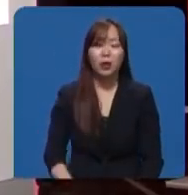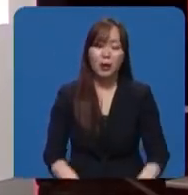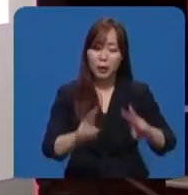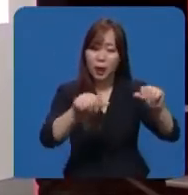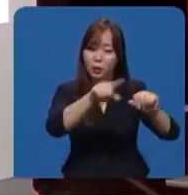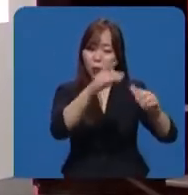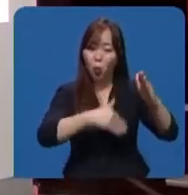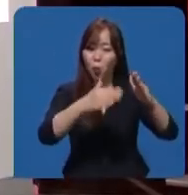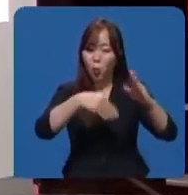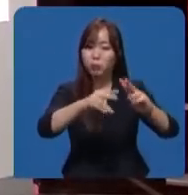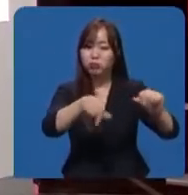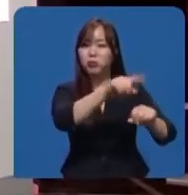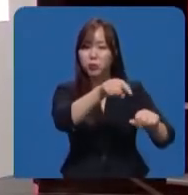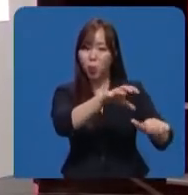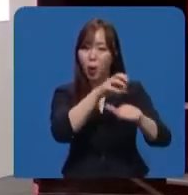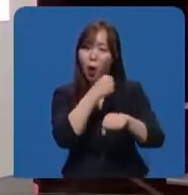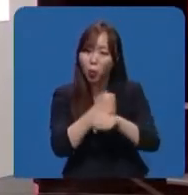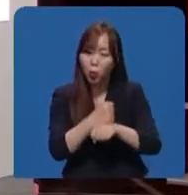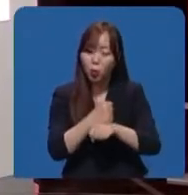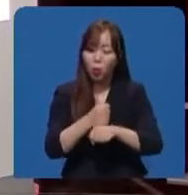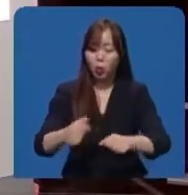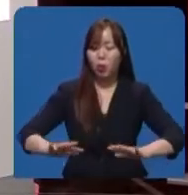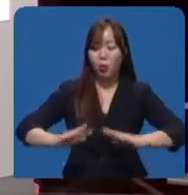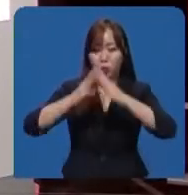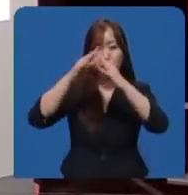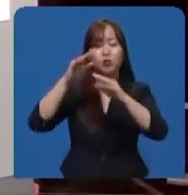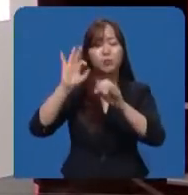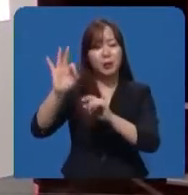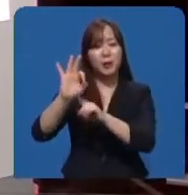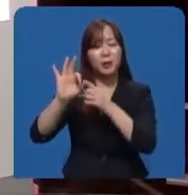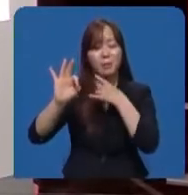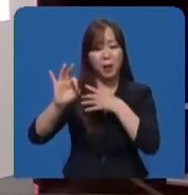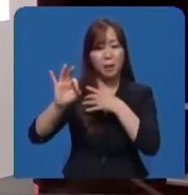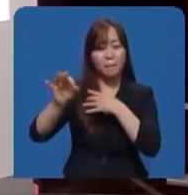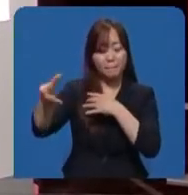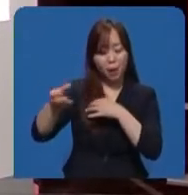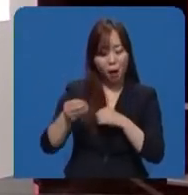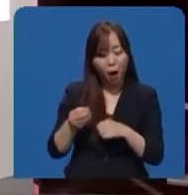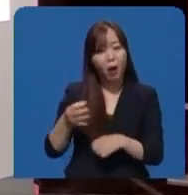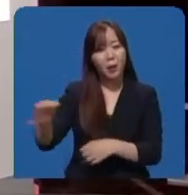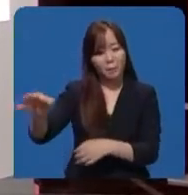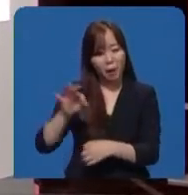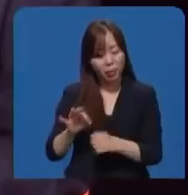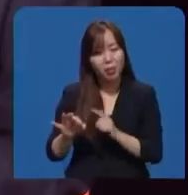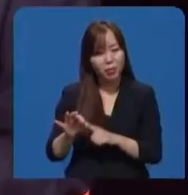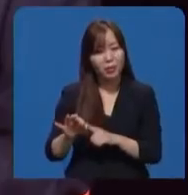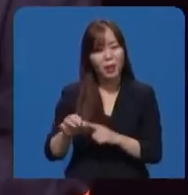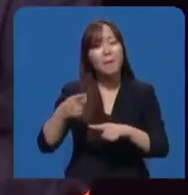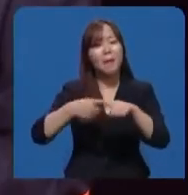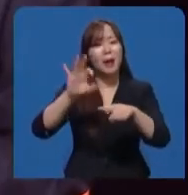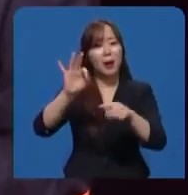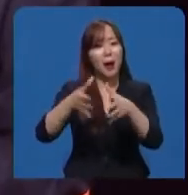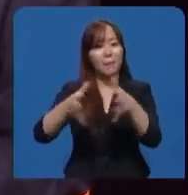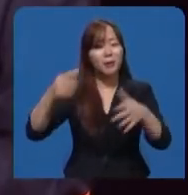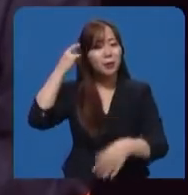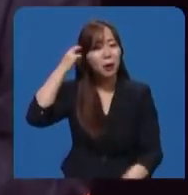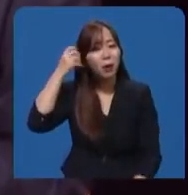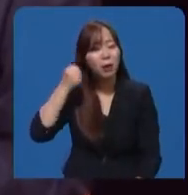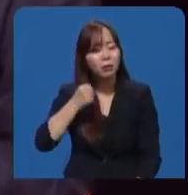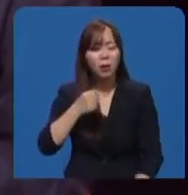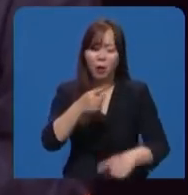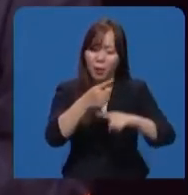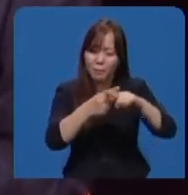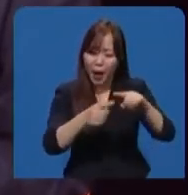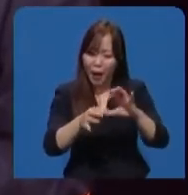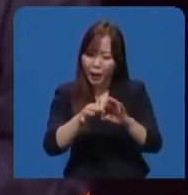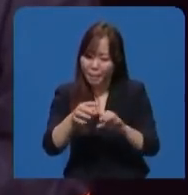부지는 공공부지를 활용을 하고 예. 건축비만 받는 이런 유의 반값 아파트 이런 것들을 예. 생각을 하고 있었는데 어떻게